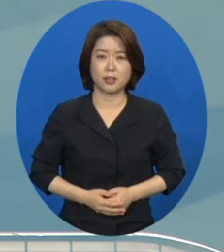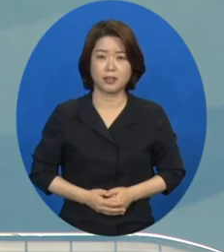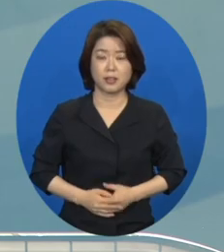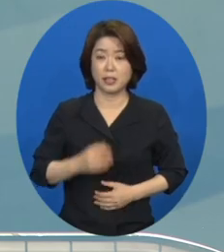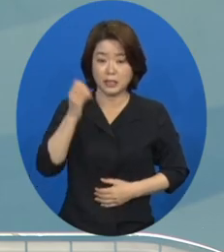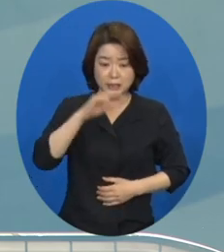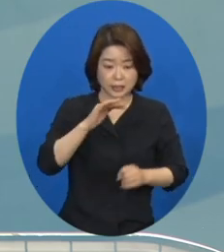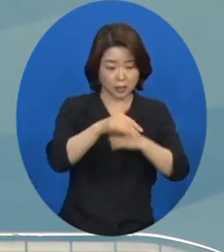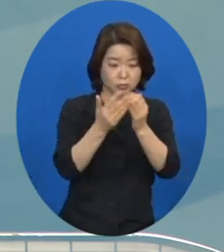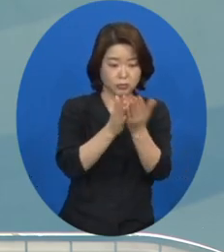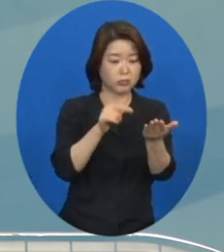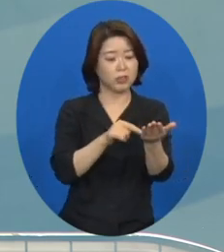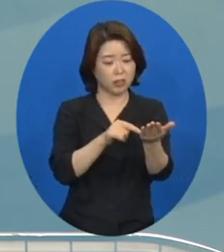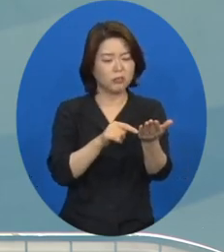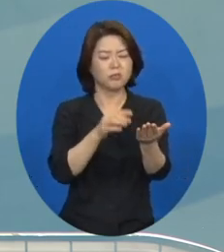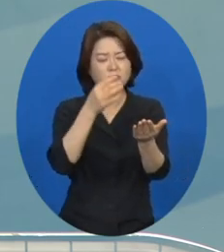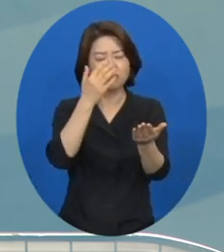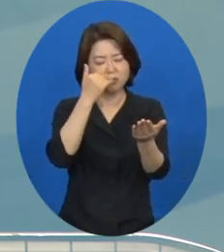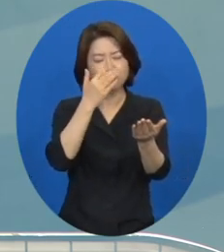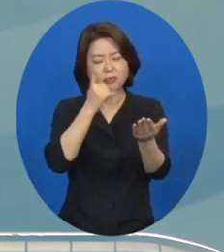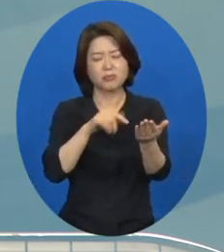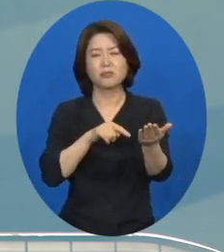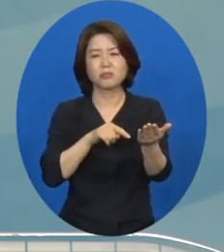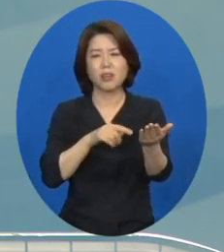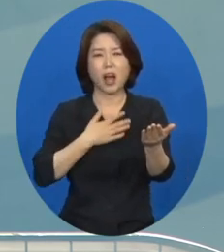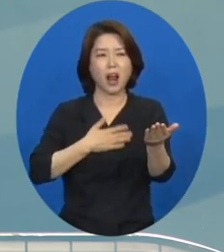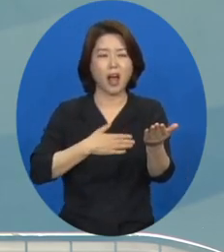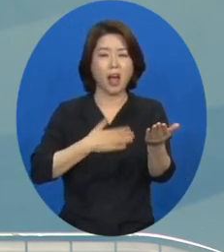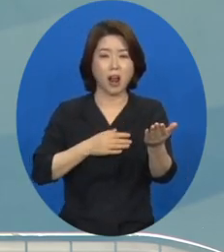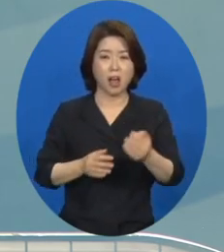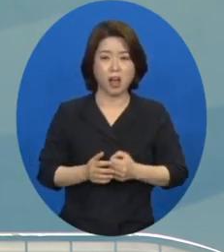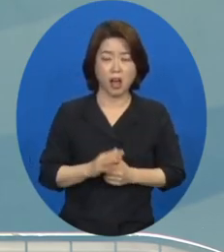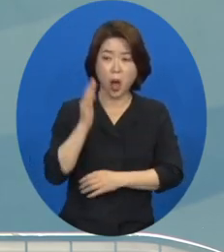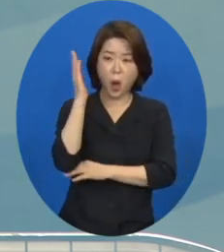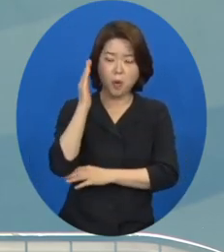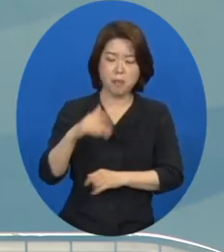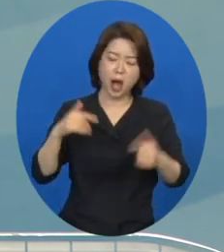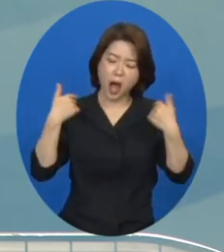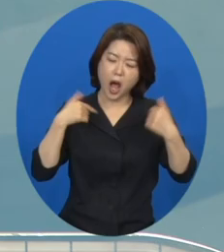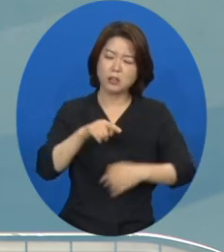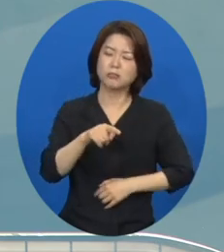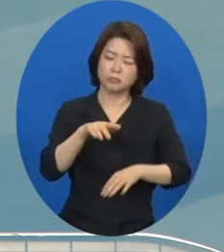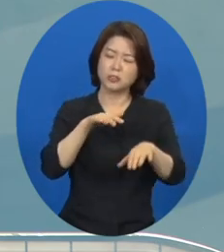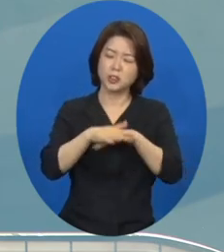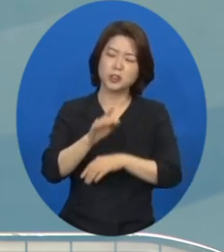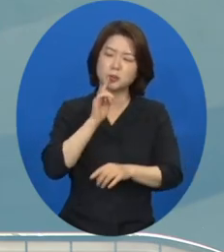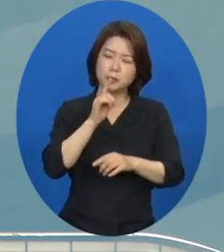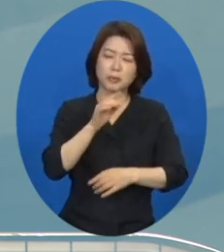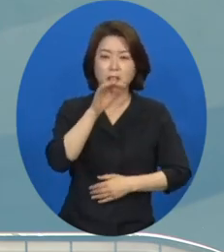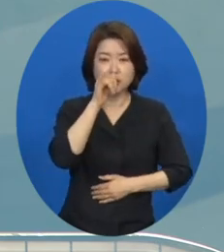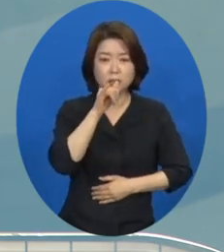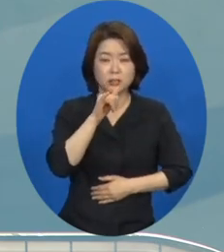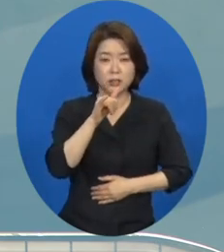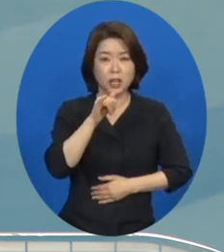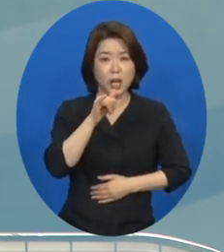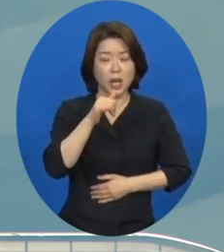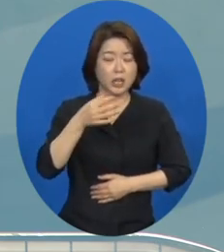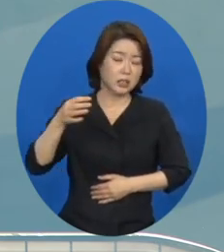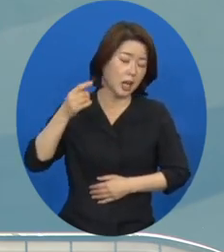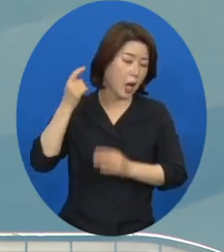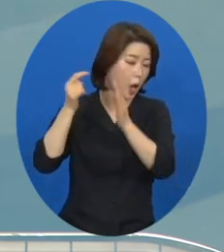그냥 성경에 늘 있는 말씀이고 설교하시는 목사님은 늘 그런 식으로 설교하시지, 이렇게